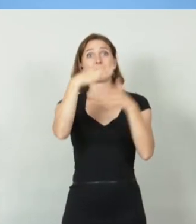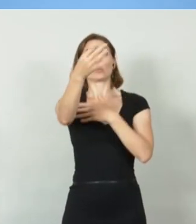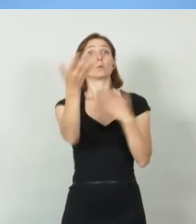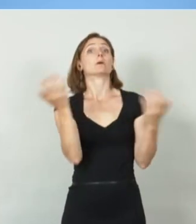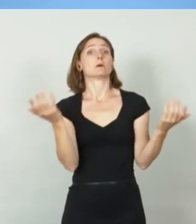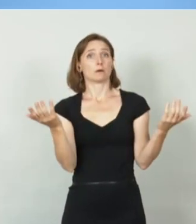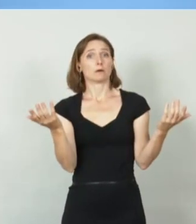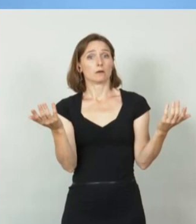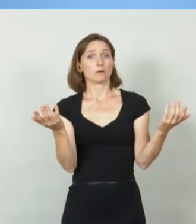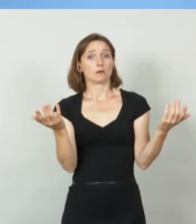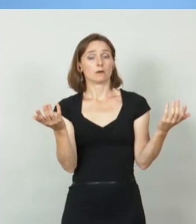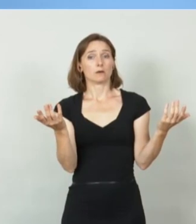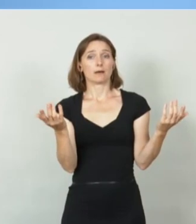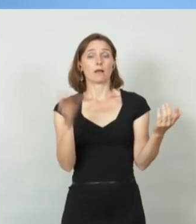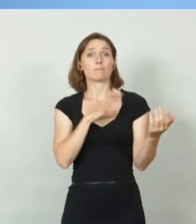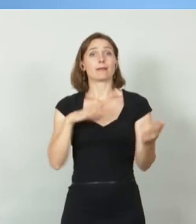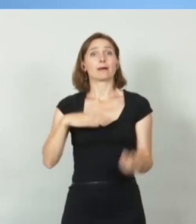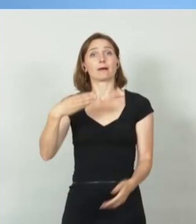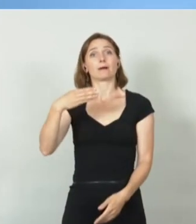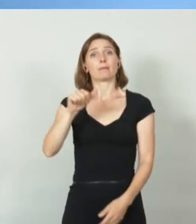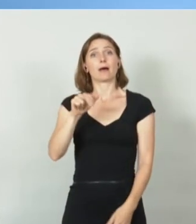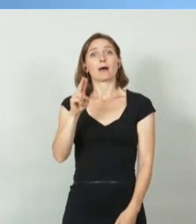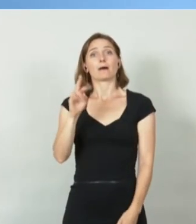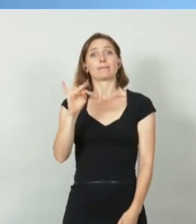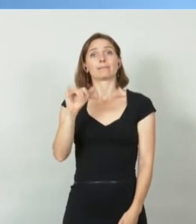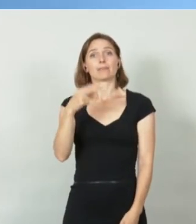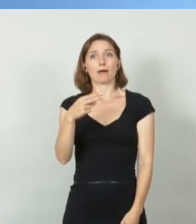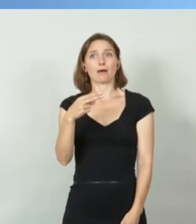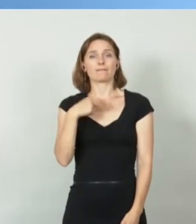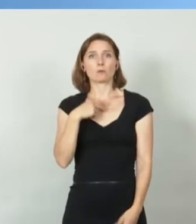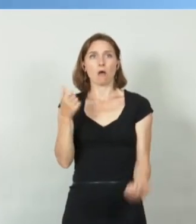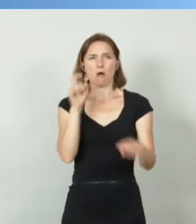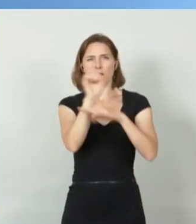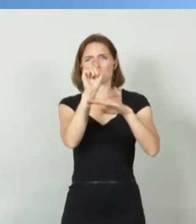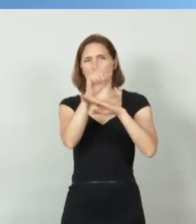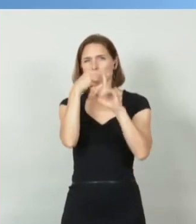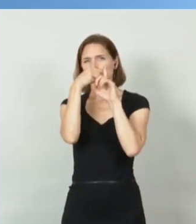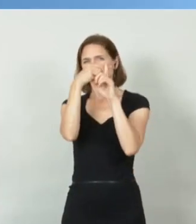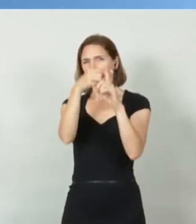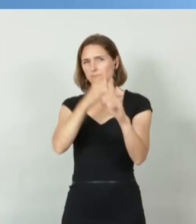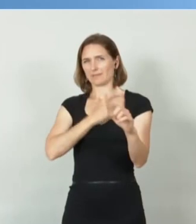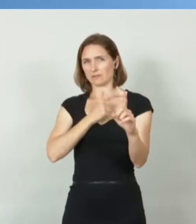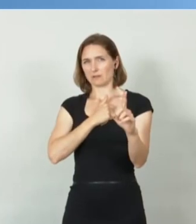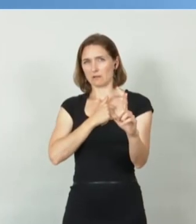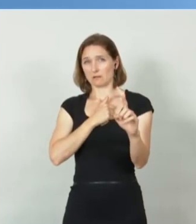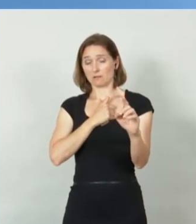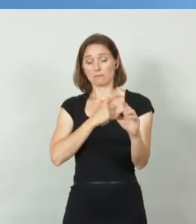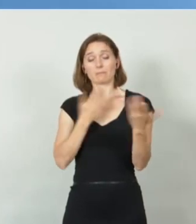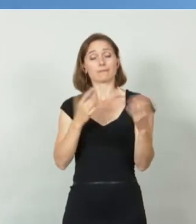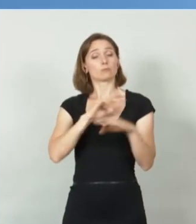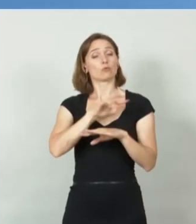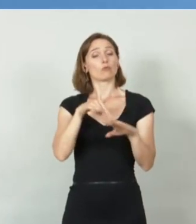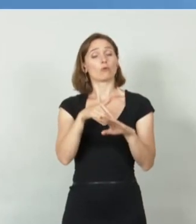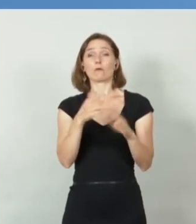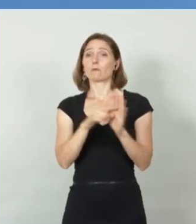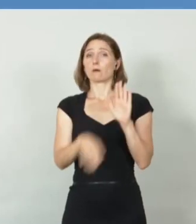votre Elisa Martin qui fait des qui fait des remarques d'attaque personnelle et qui se permet deux heures après de